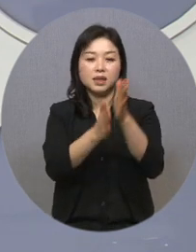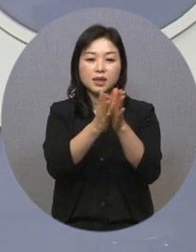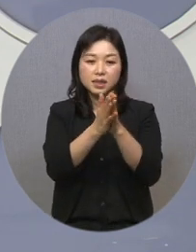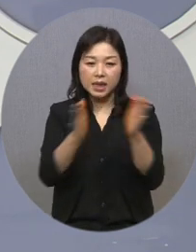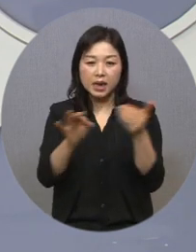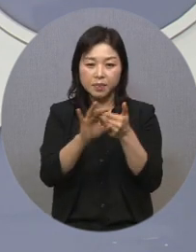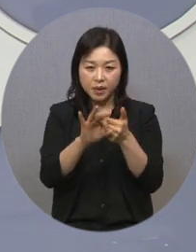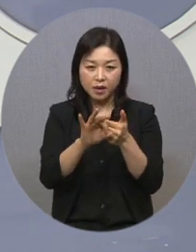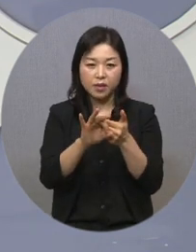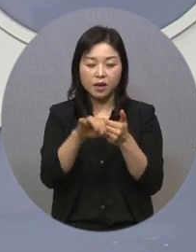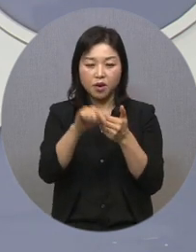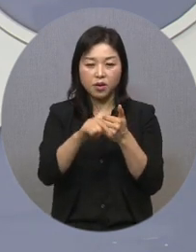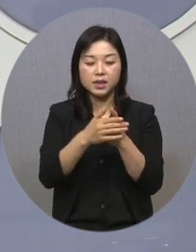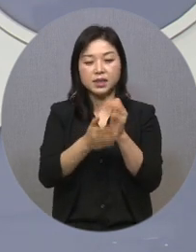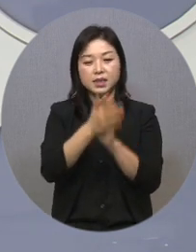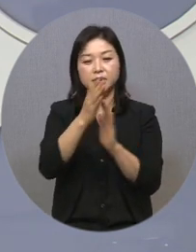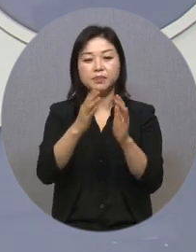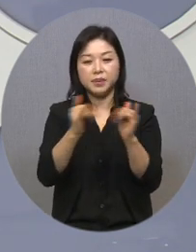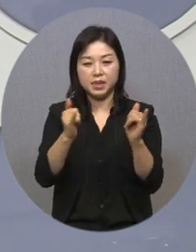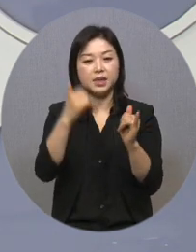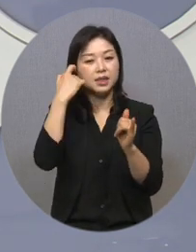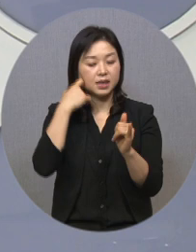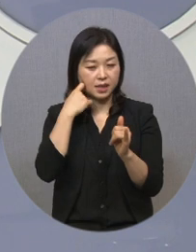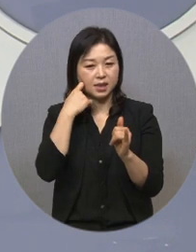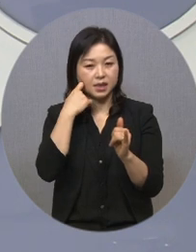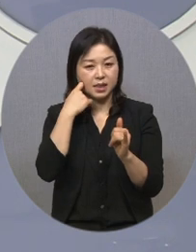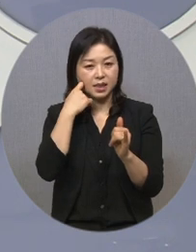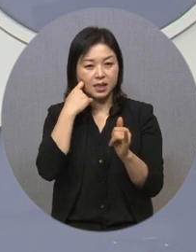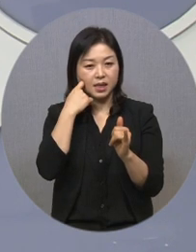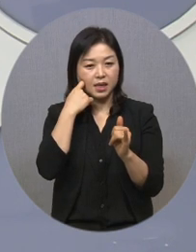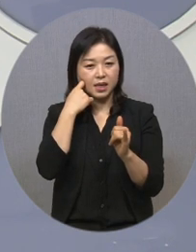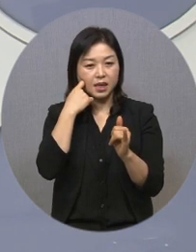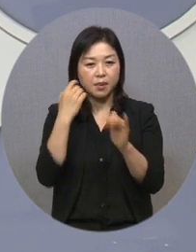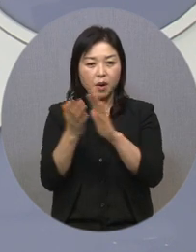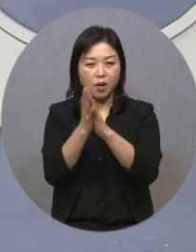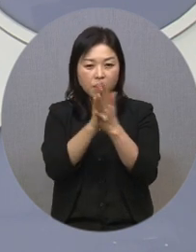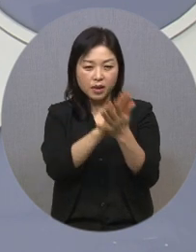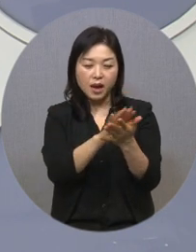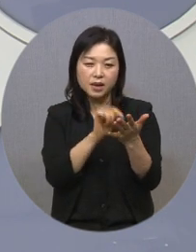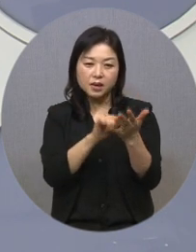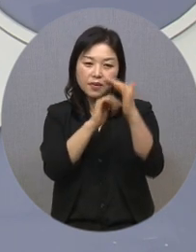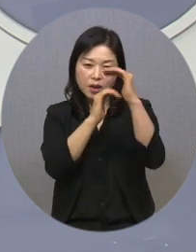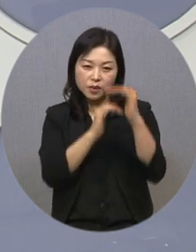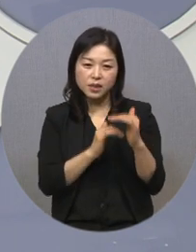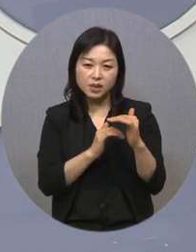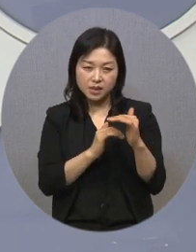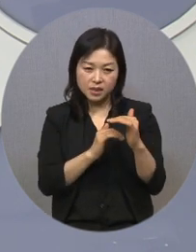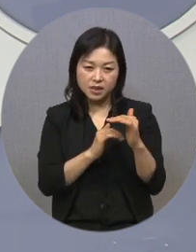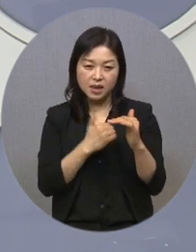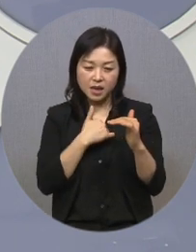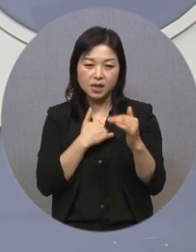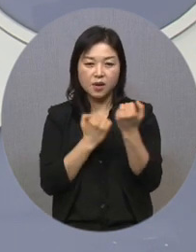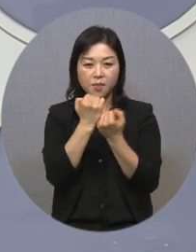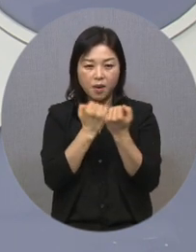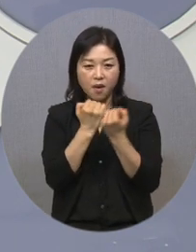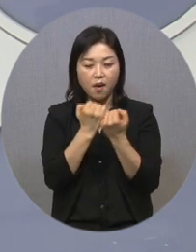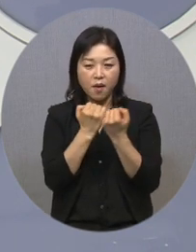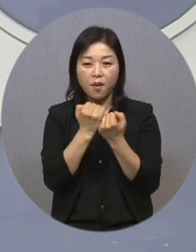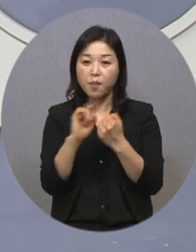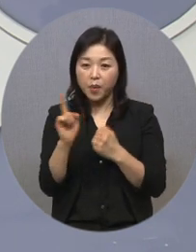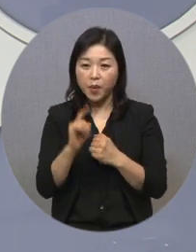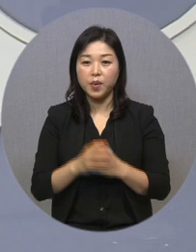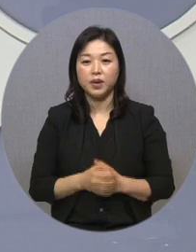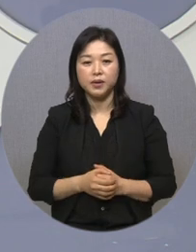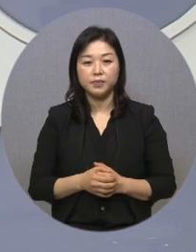특례시 시민들이 느끼는 또 변화되어지는 내용들을 좀 한번 정리해 보면 한 세 가지 정도로